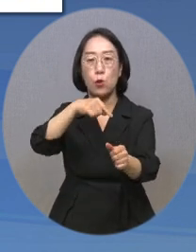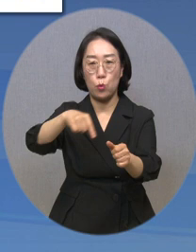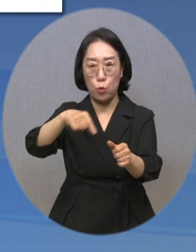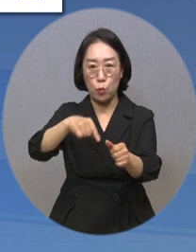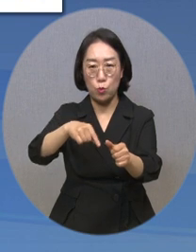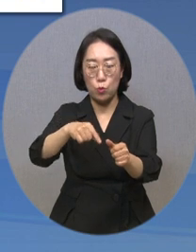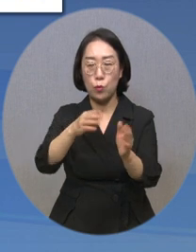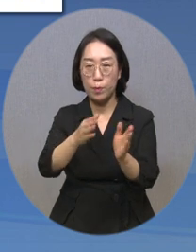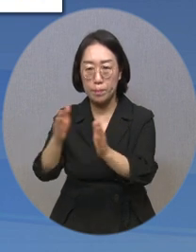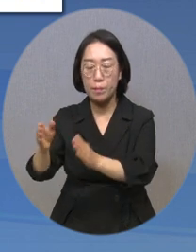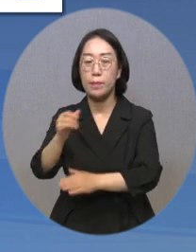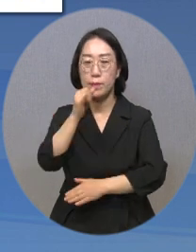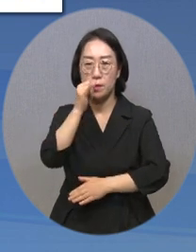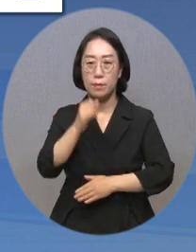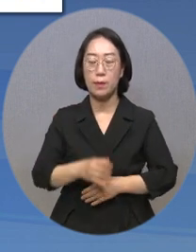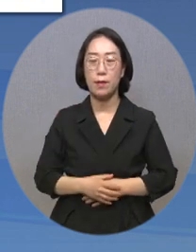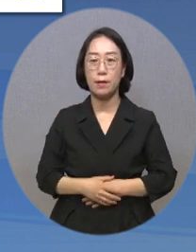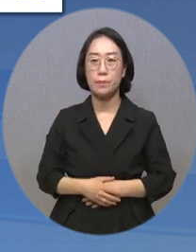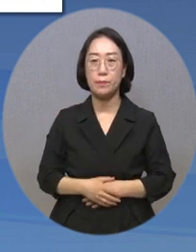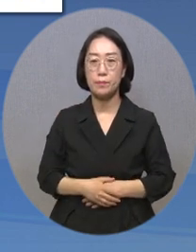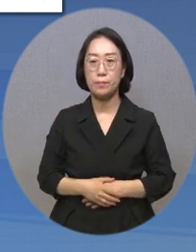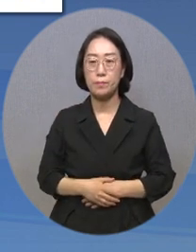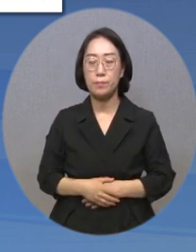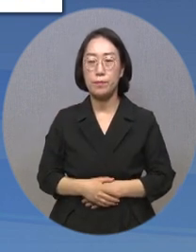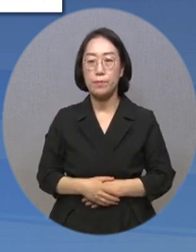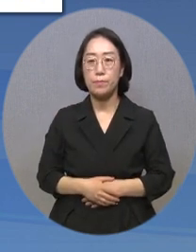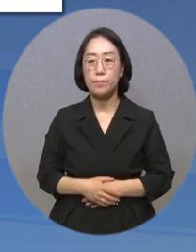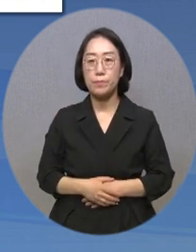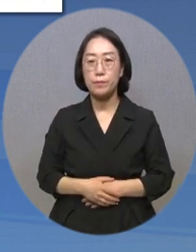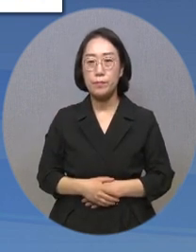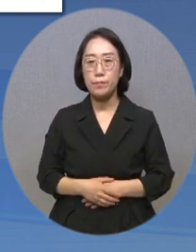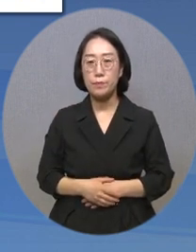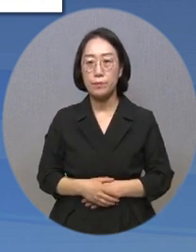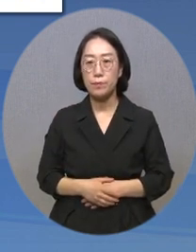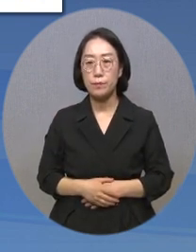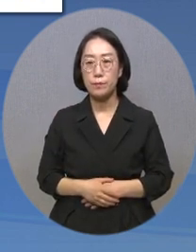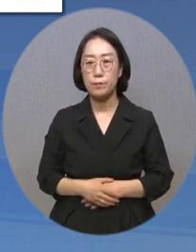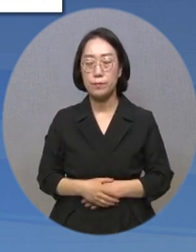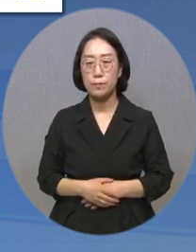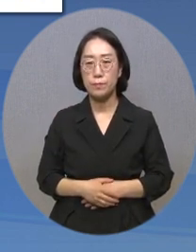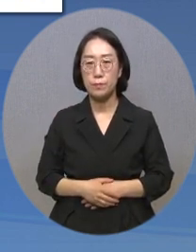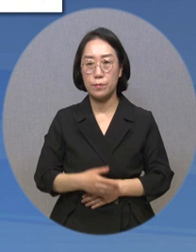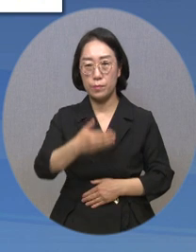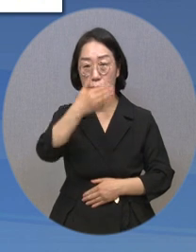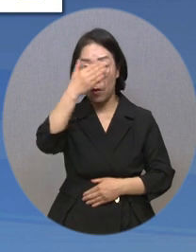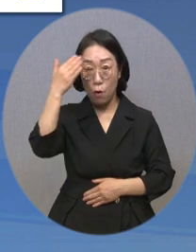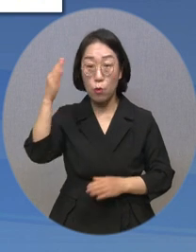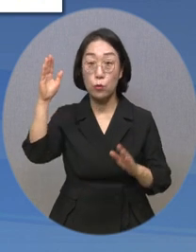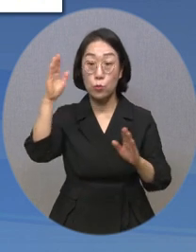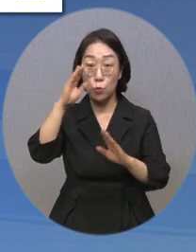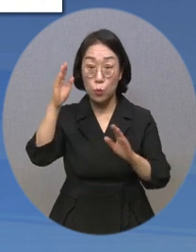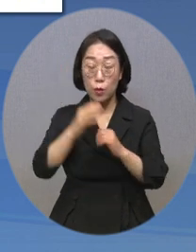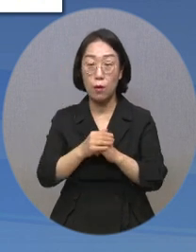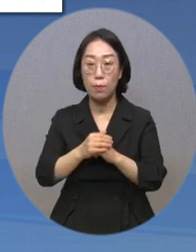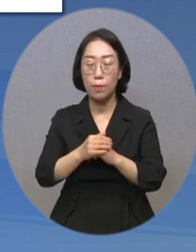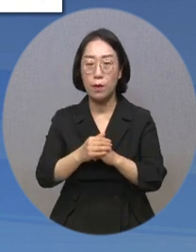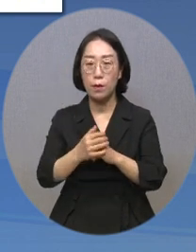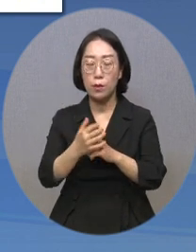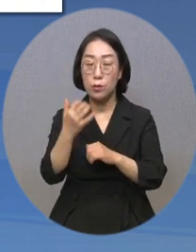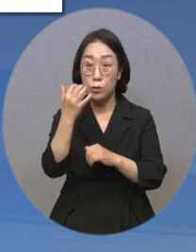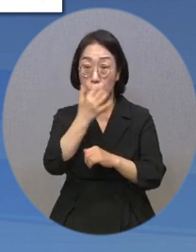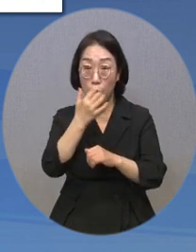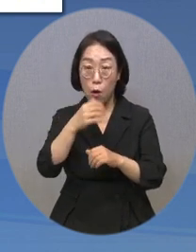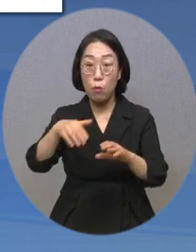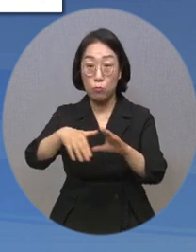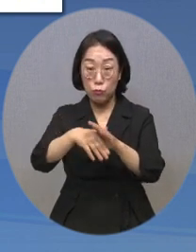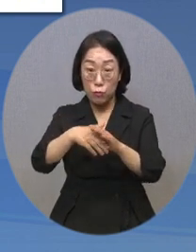다양한 프로그램을 진행한다고 지난달 28일 밝혔습니다. 청소년 성문화센터는 아동 청소년의